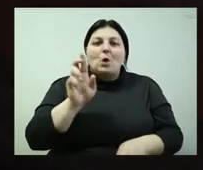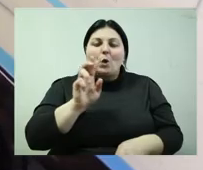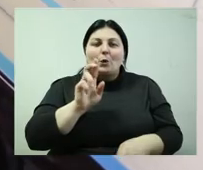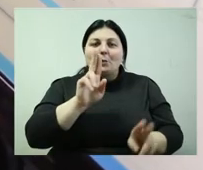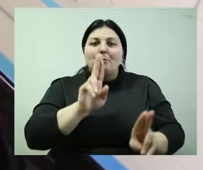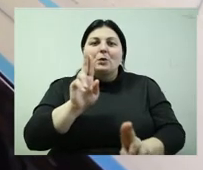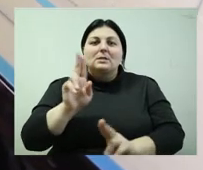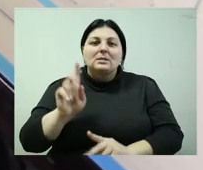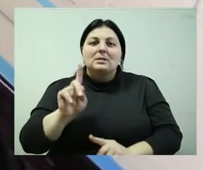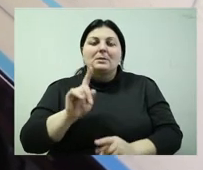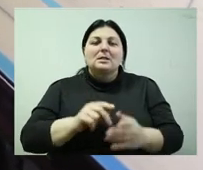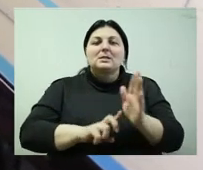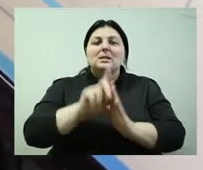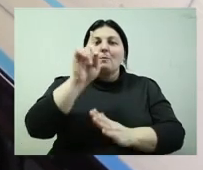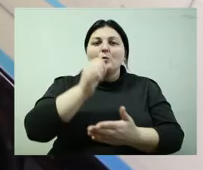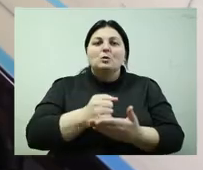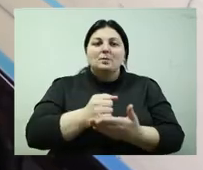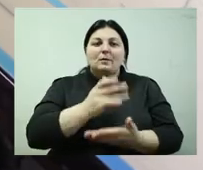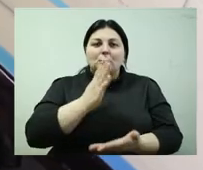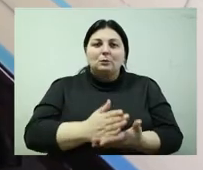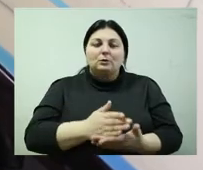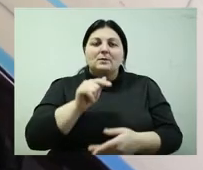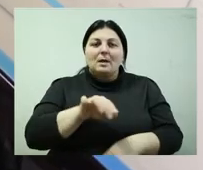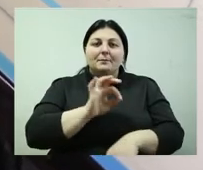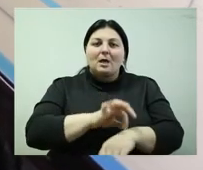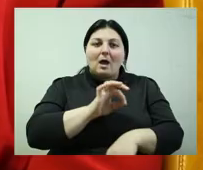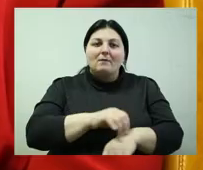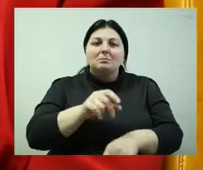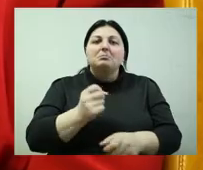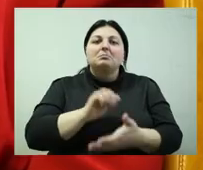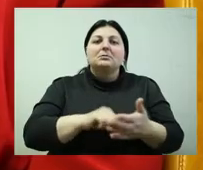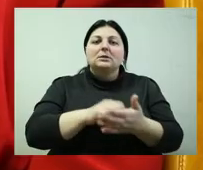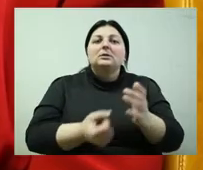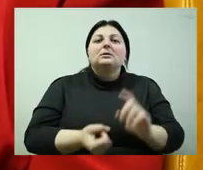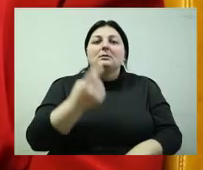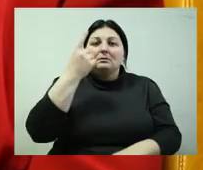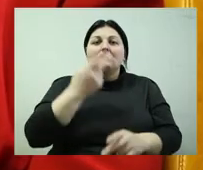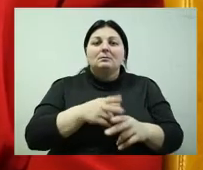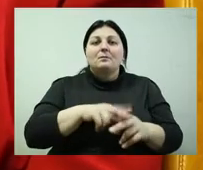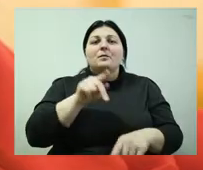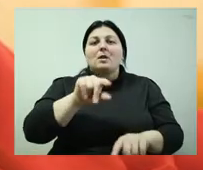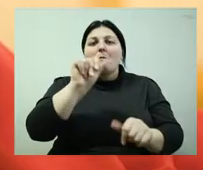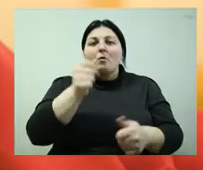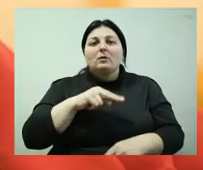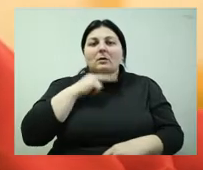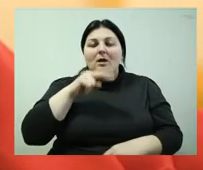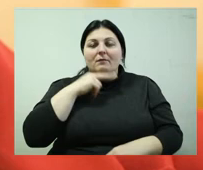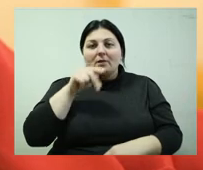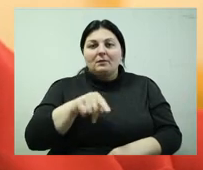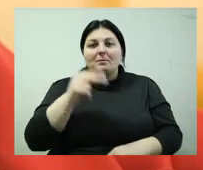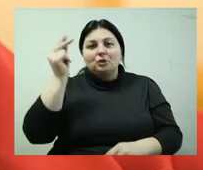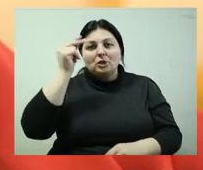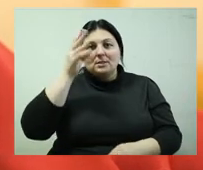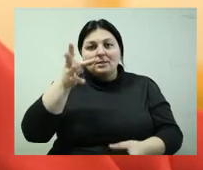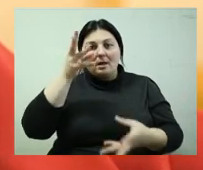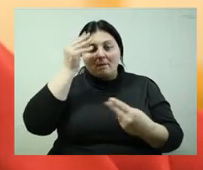გადაწყვეტს იმუშაოს გამოყენებითი მათემატიკის მიმართულებით და კვლევები აწარმოოს ამ მიმართულებით, აუცილებელია პირველ